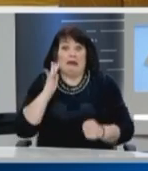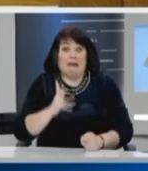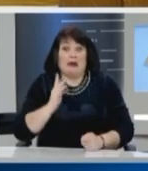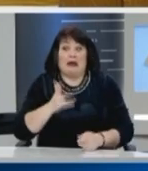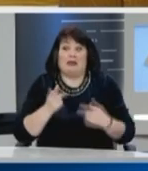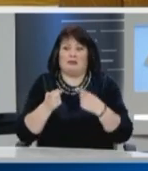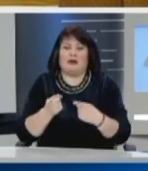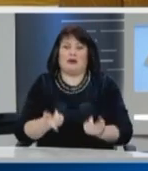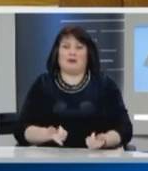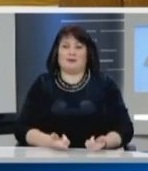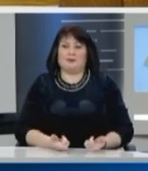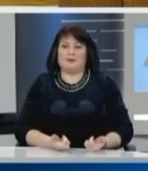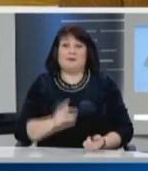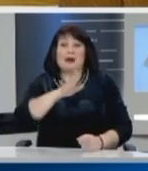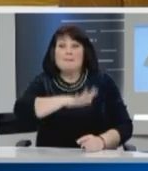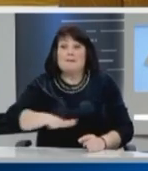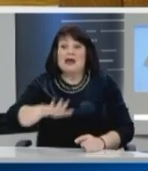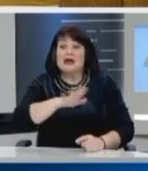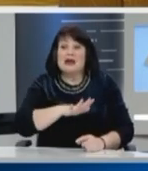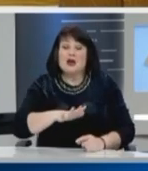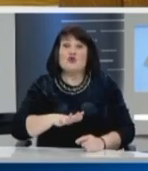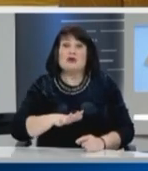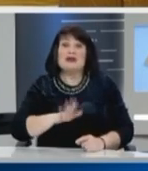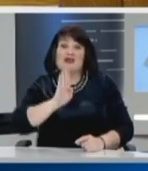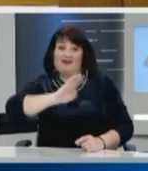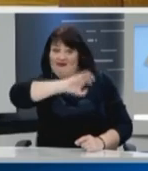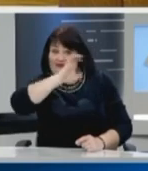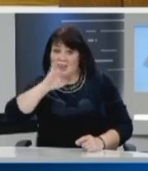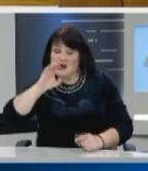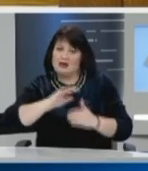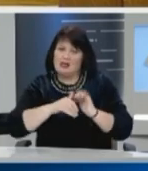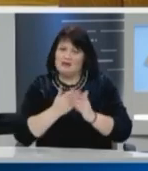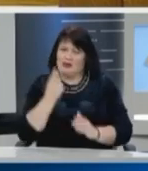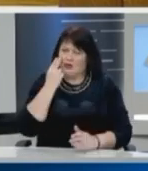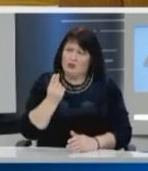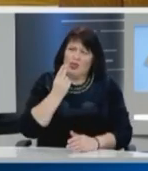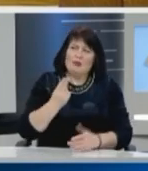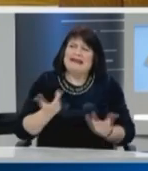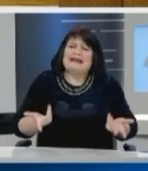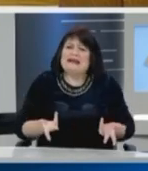που έχει ενδιαφέρον και για την περιοχή των Βαλκανίων, όλοι το γνωρίζουμε αυτό.